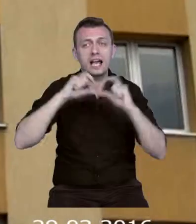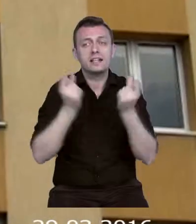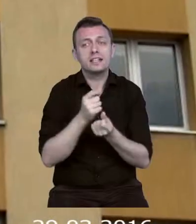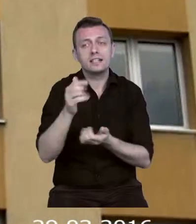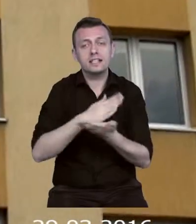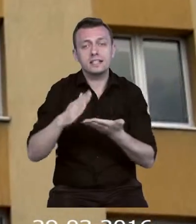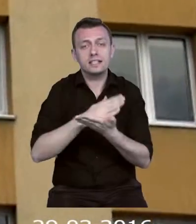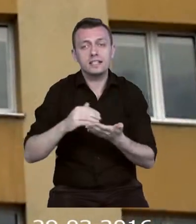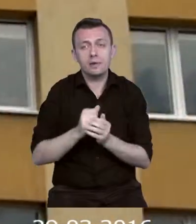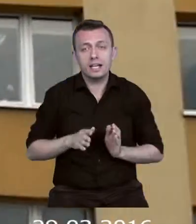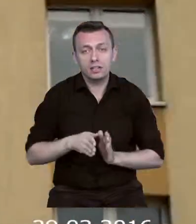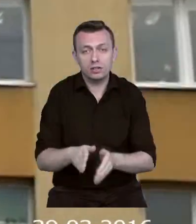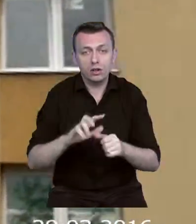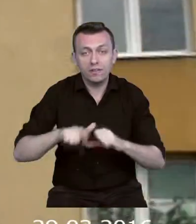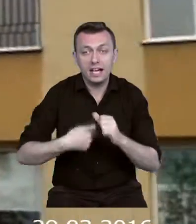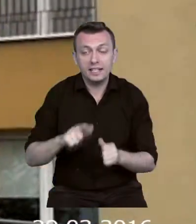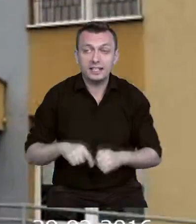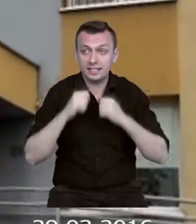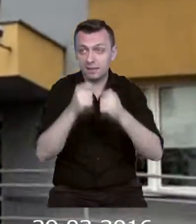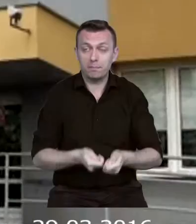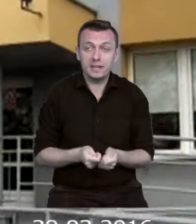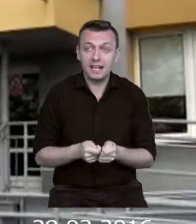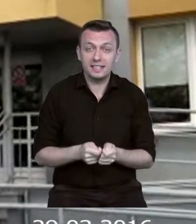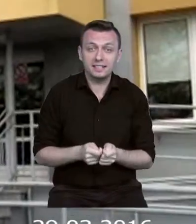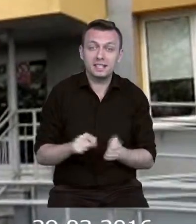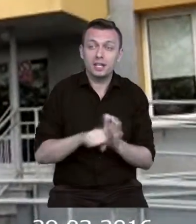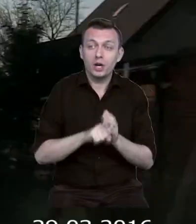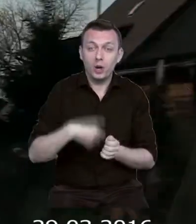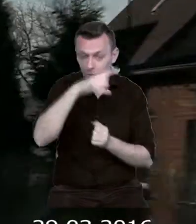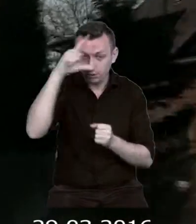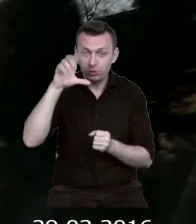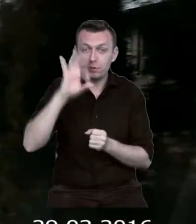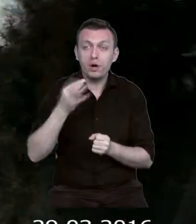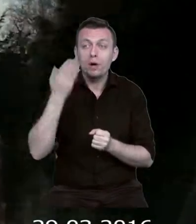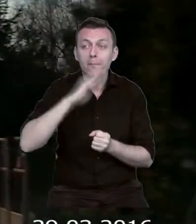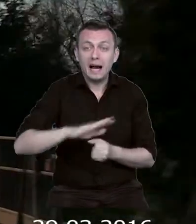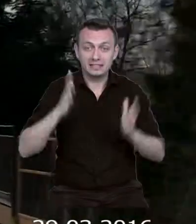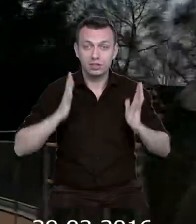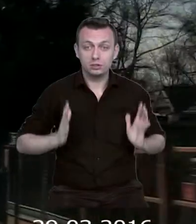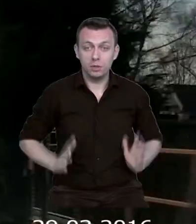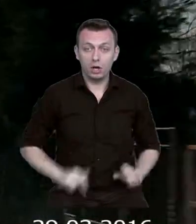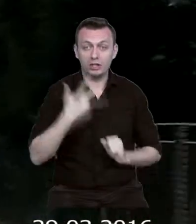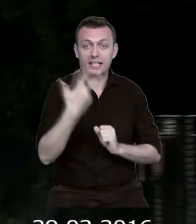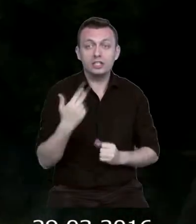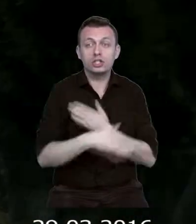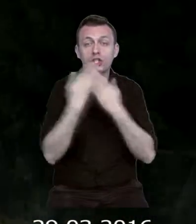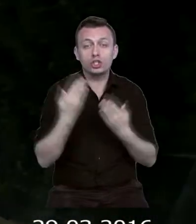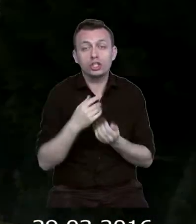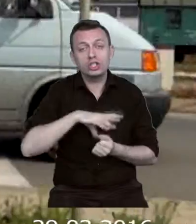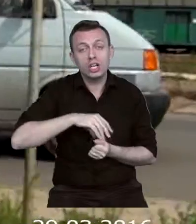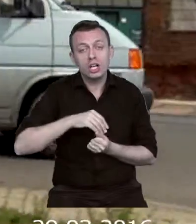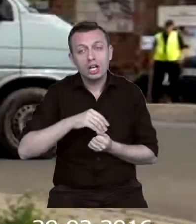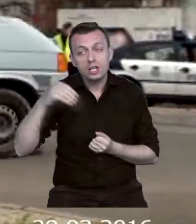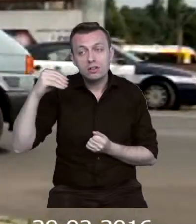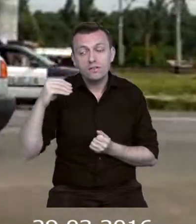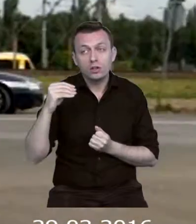prezent. Kutnowscy policjanci przyznają, że tak spokojnych świąt wielkanocnych nie pamiętają. W ciągu 3 dni świątecznego weekendu